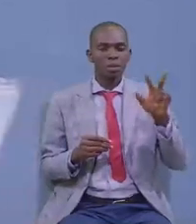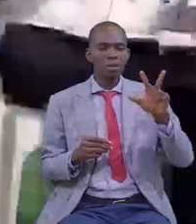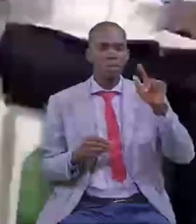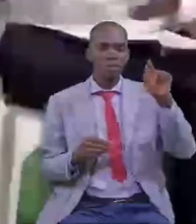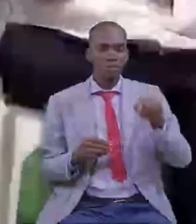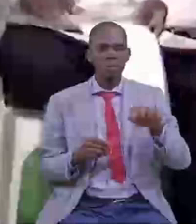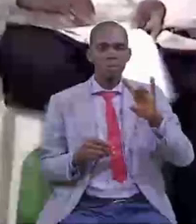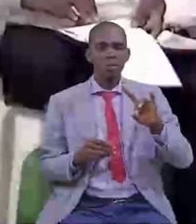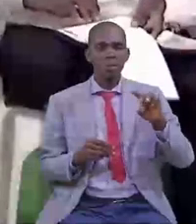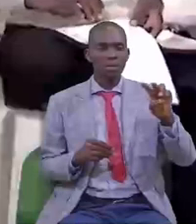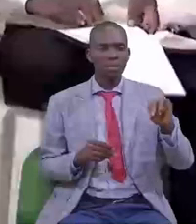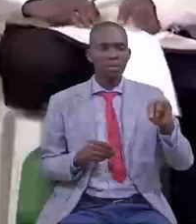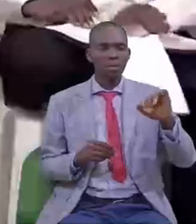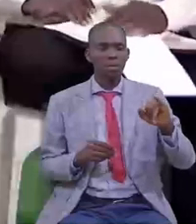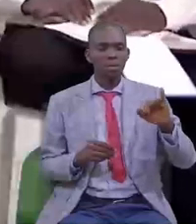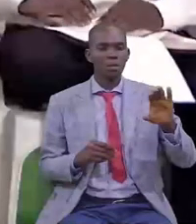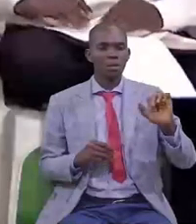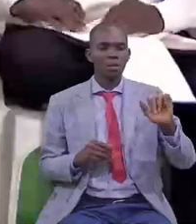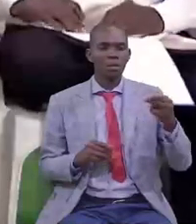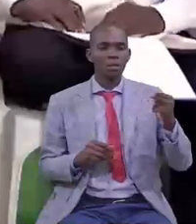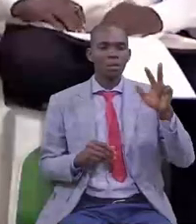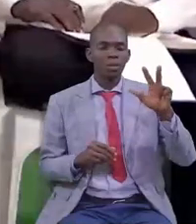À Michée 3:8.